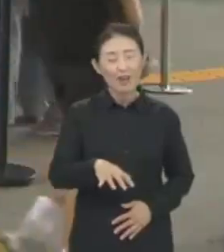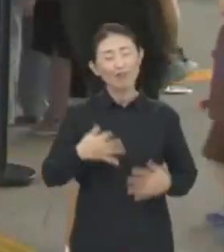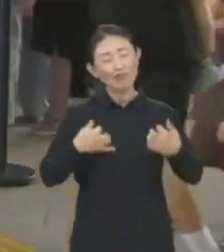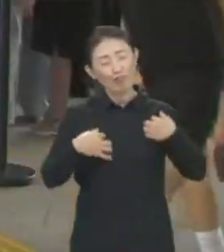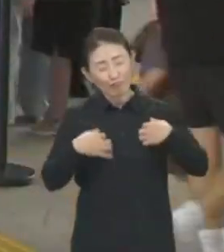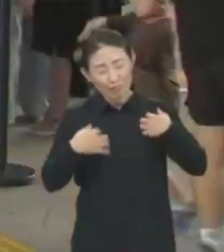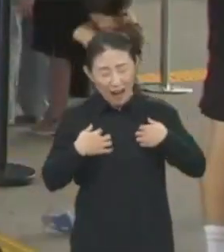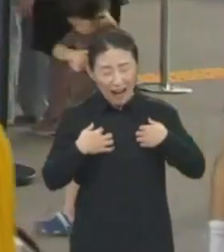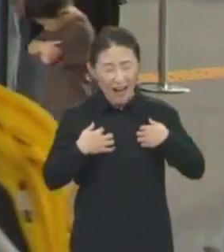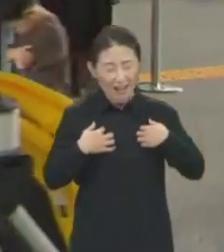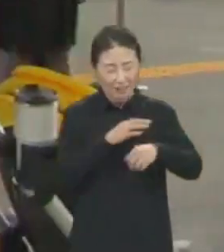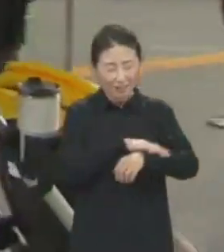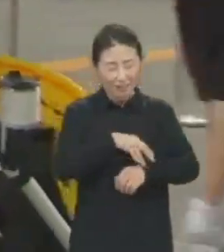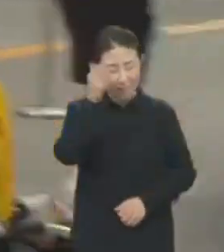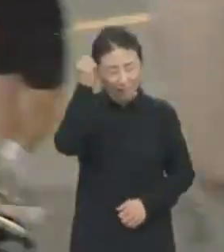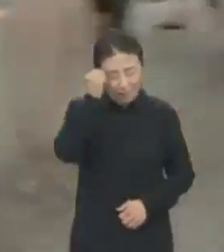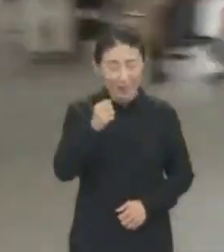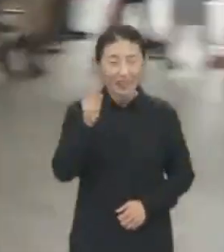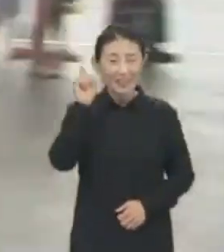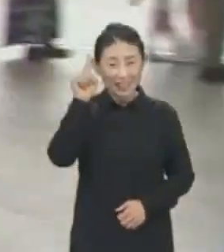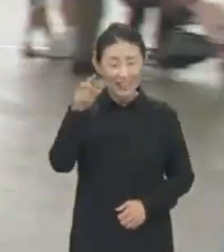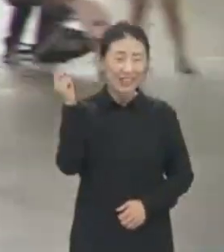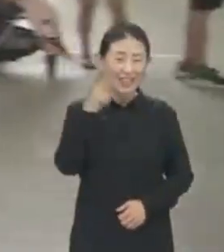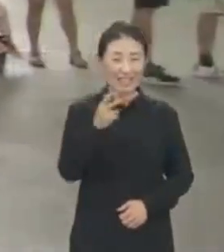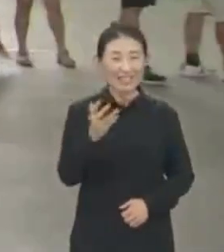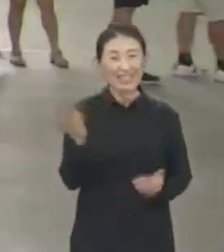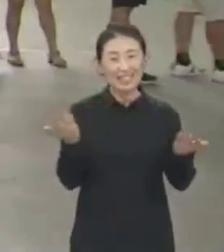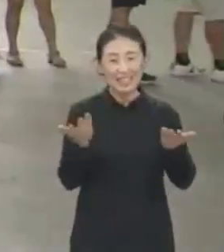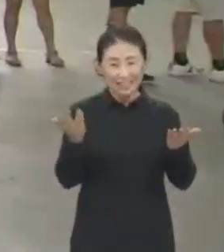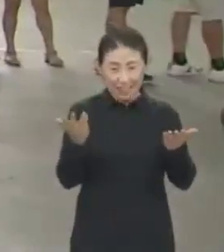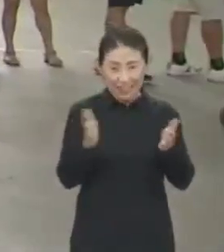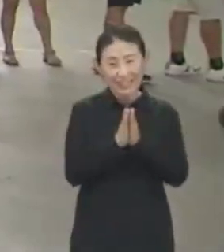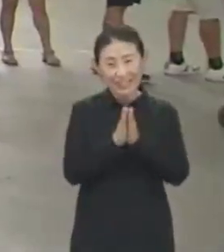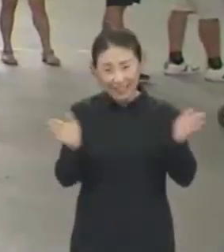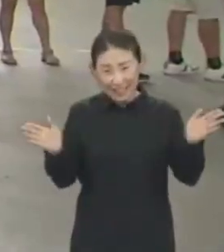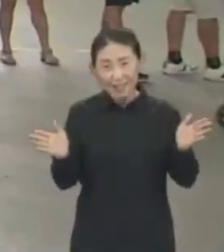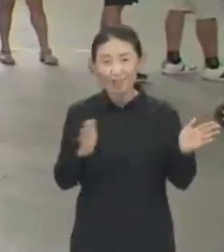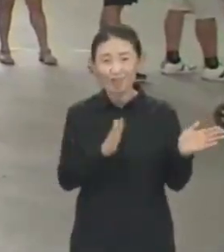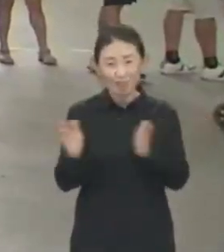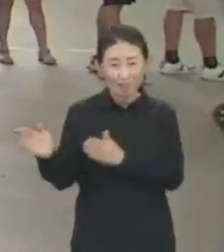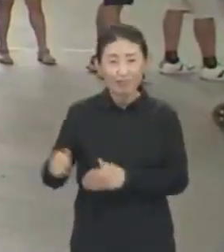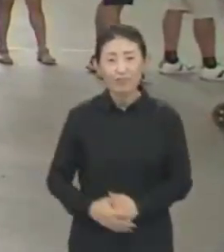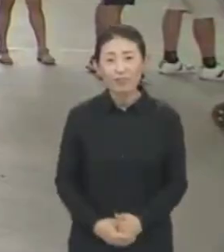품고 다시 일상으로 돌아갔습니다. TJB 전유진입니다.